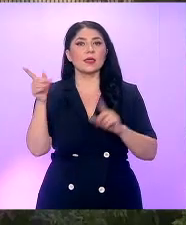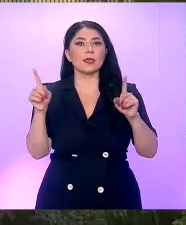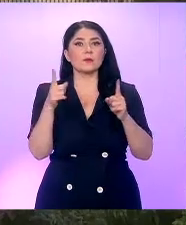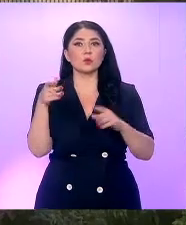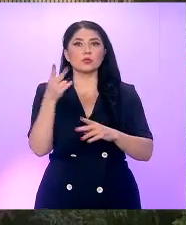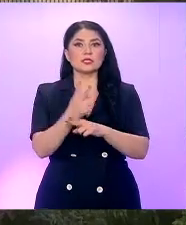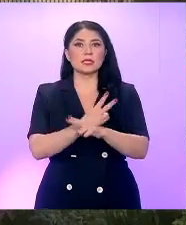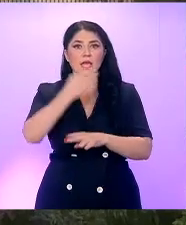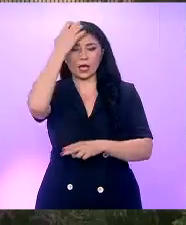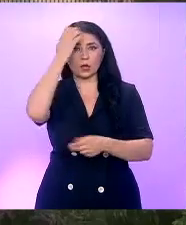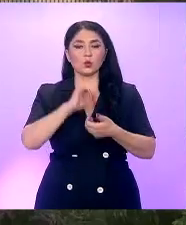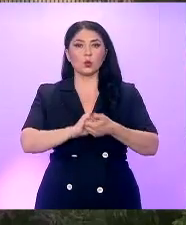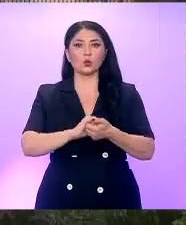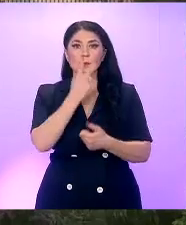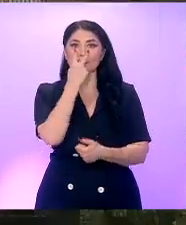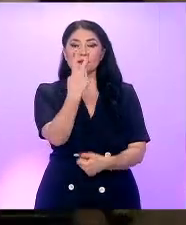Unit. Iată.